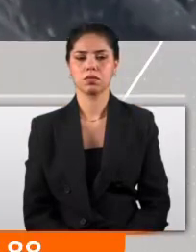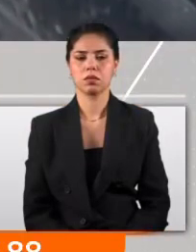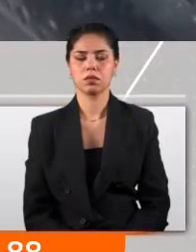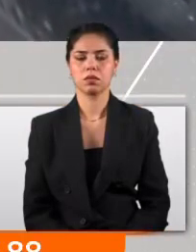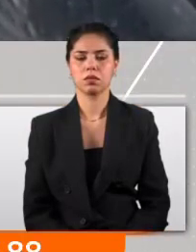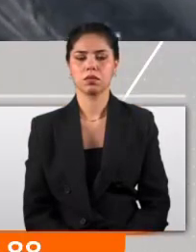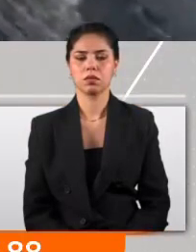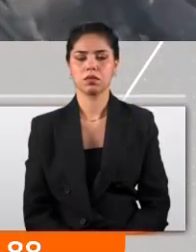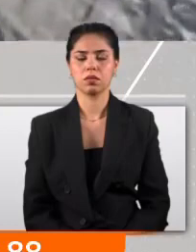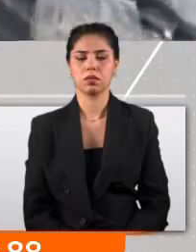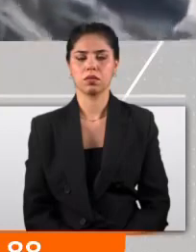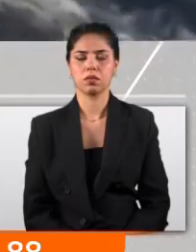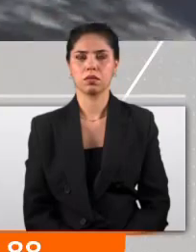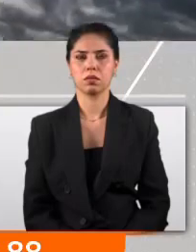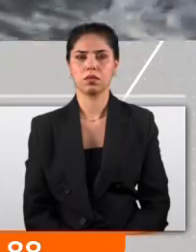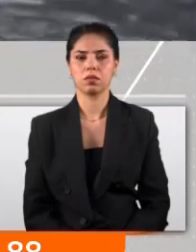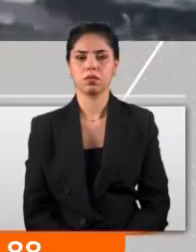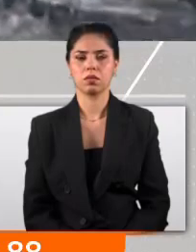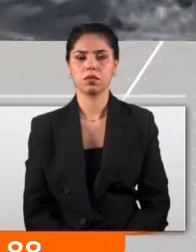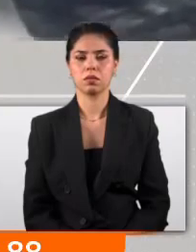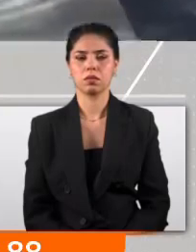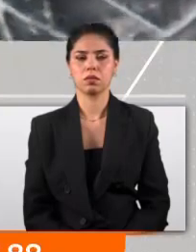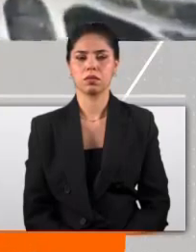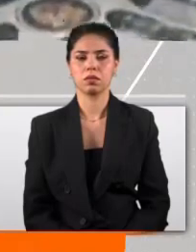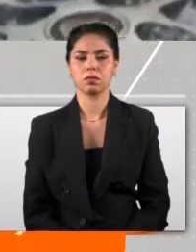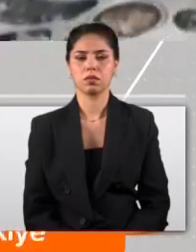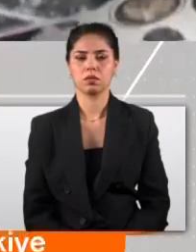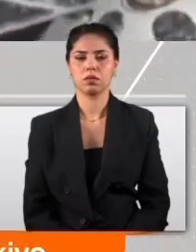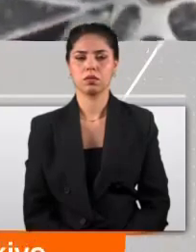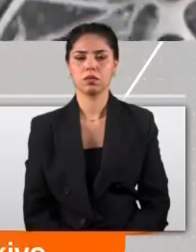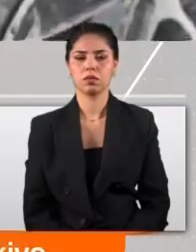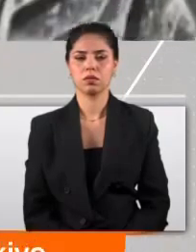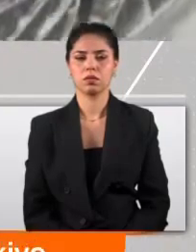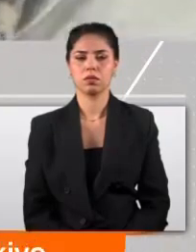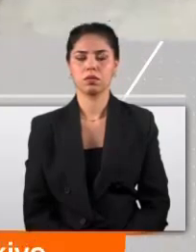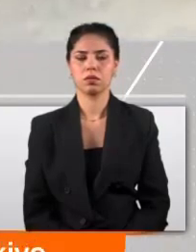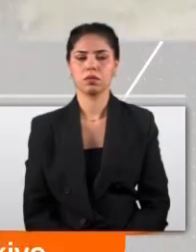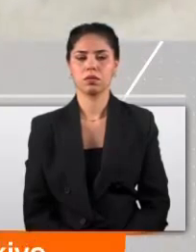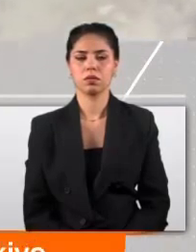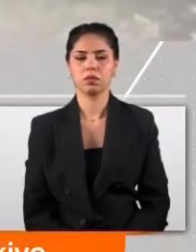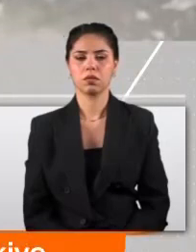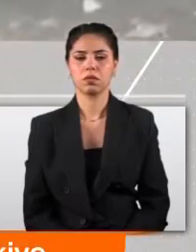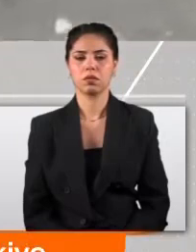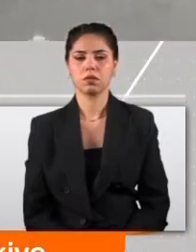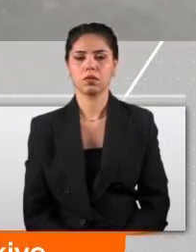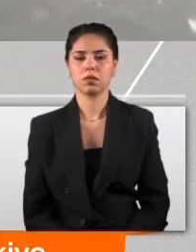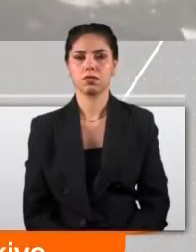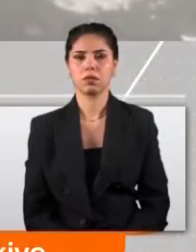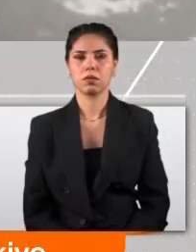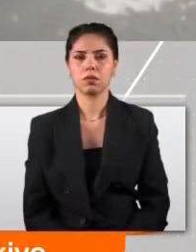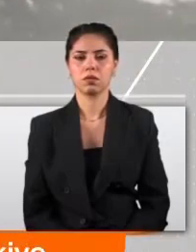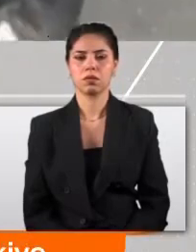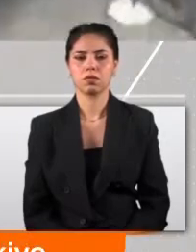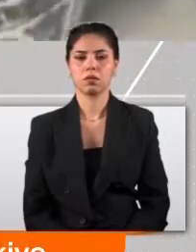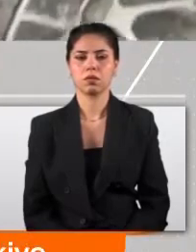kapatıyor. Ondan sonra işte telefonu tabii güvenliğe bırakılıp oradan alındığı söyleniyor bir bayan tarafından. Kadın